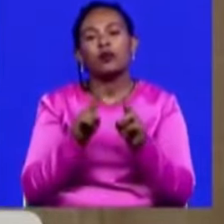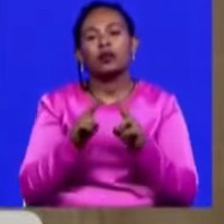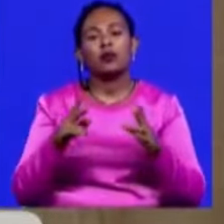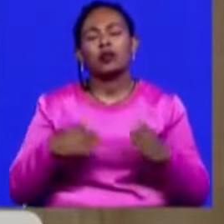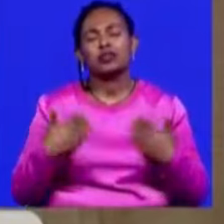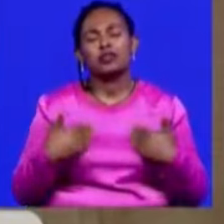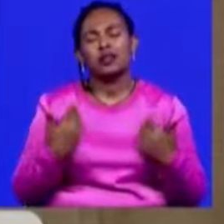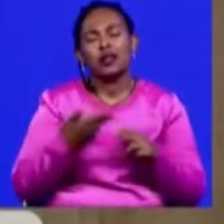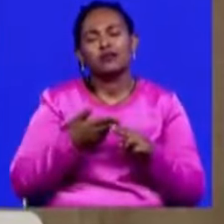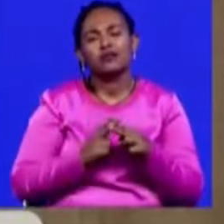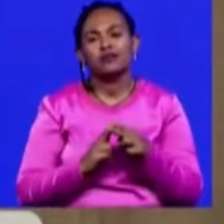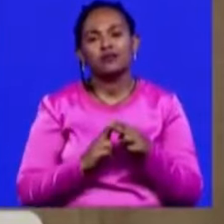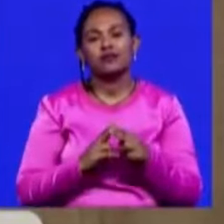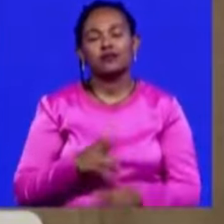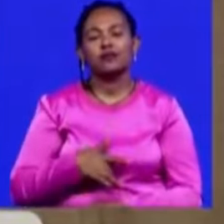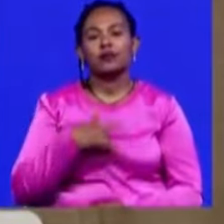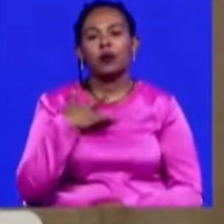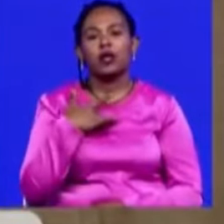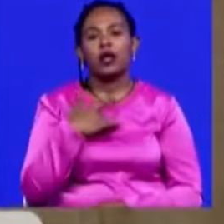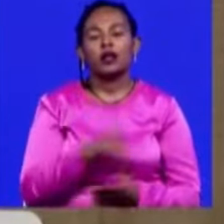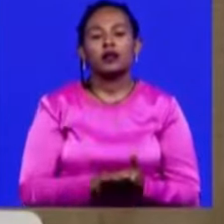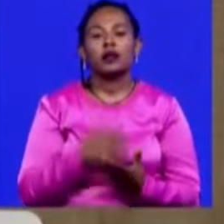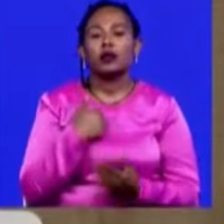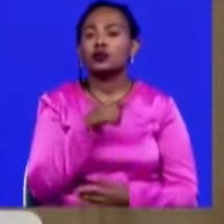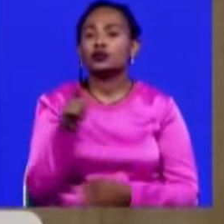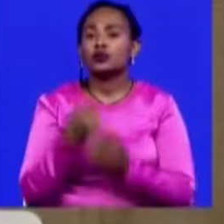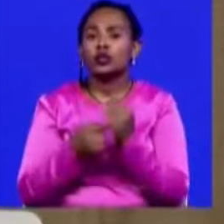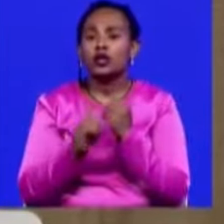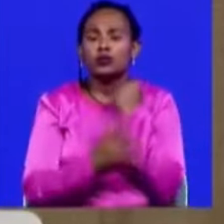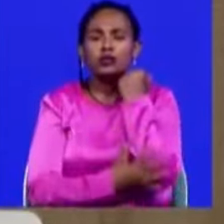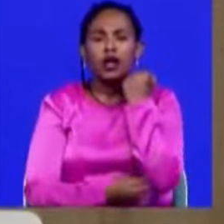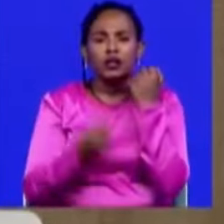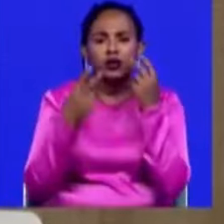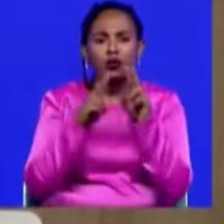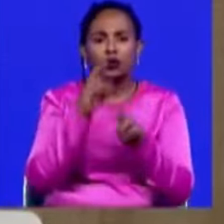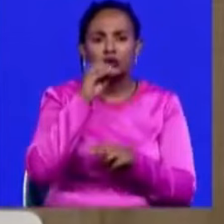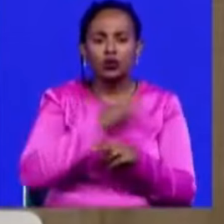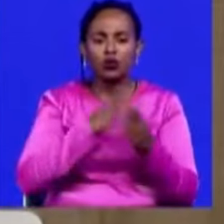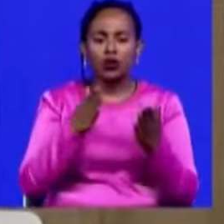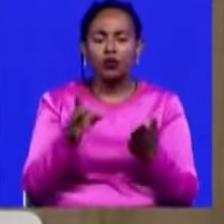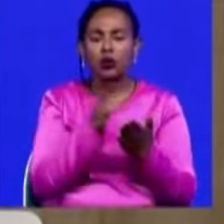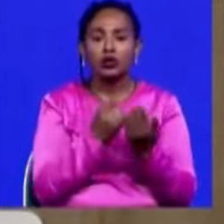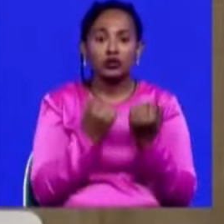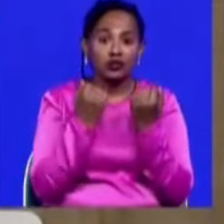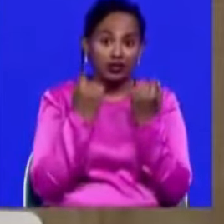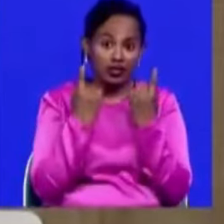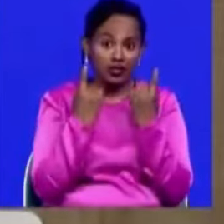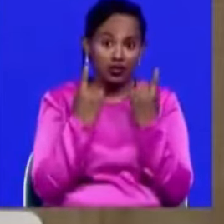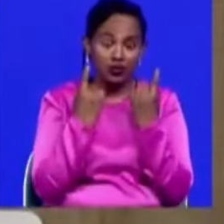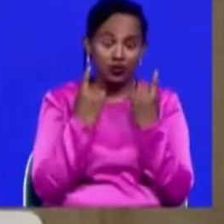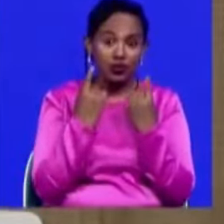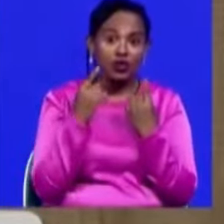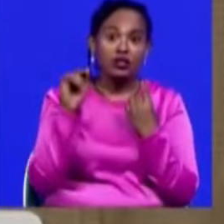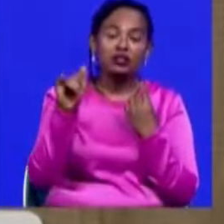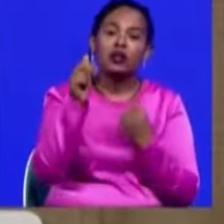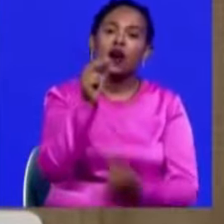ያስደስተኛል ይህም ስናገር። ለእነሱ ብቻ አይደለም ድሃ ተኮር መሆናችን ሰውኛ መሆናችን ለመገንዘብ እንድትችሉ እዚህ